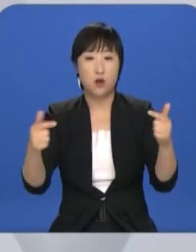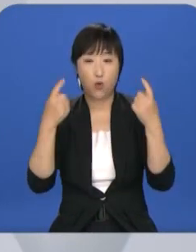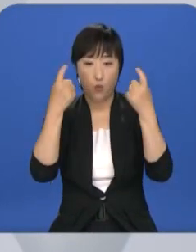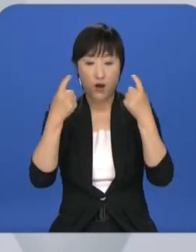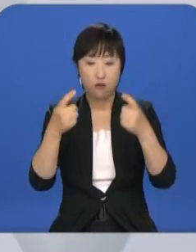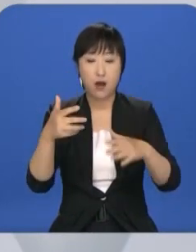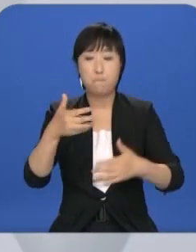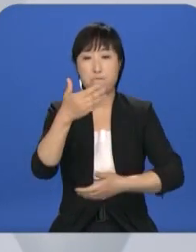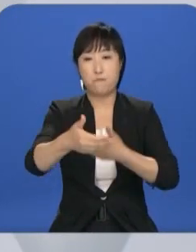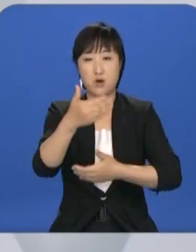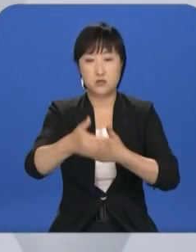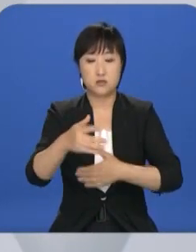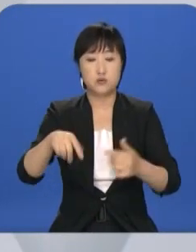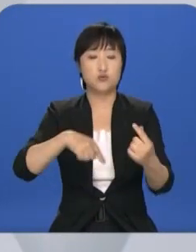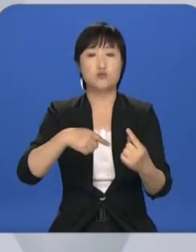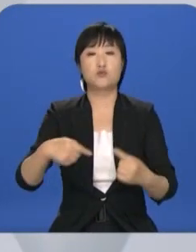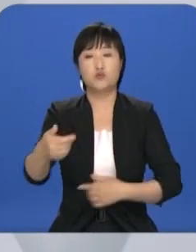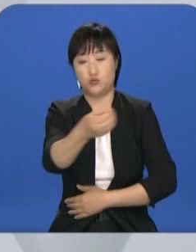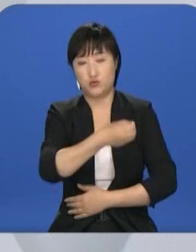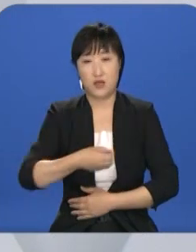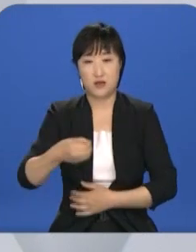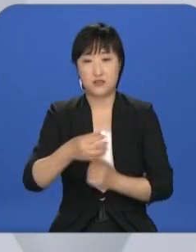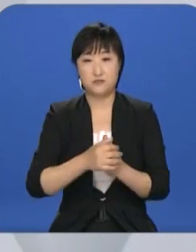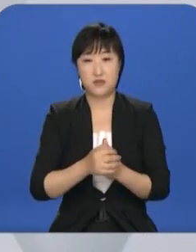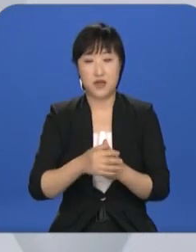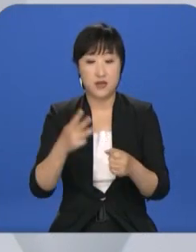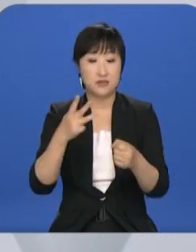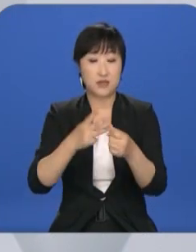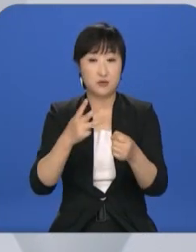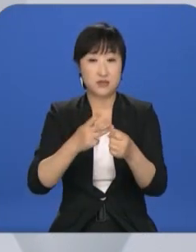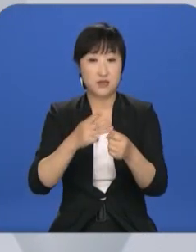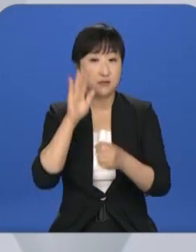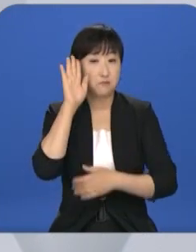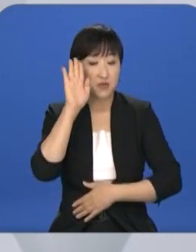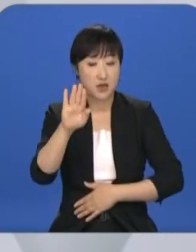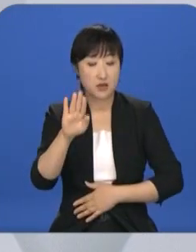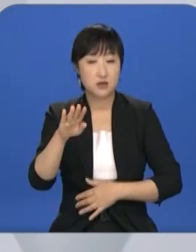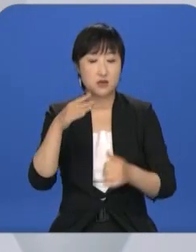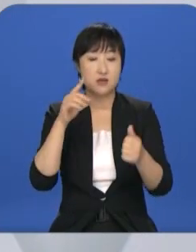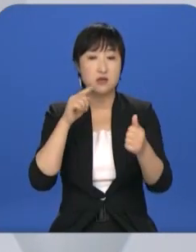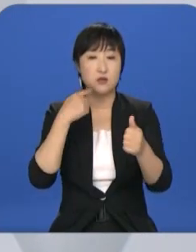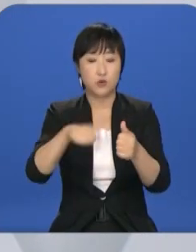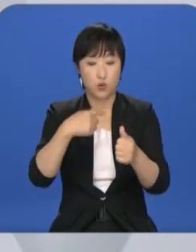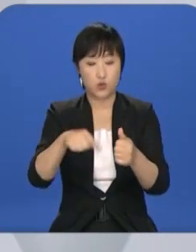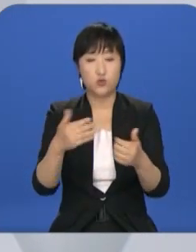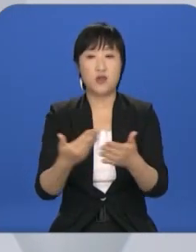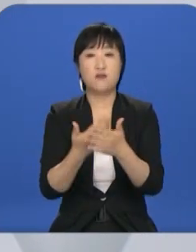장애인 관광버스를 운행토록 하겠습니다. 셋째는 미래를 키우는 교육혁신입니다.